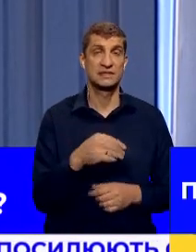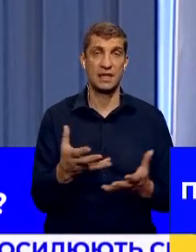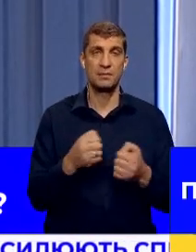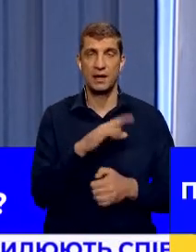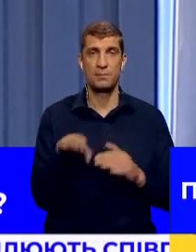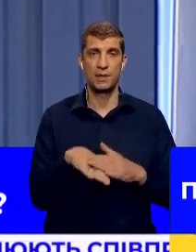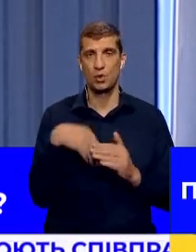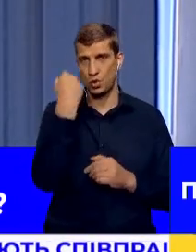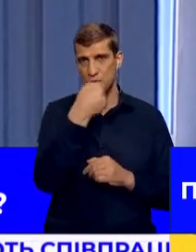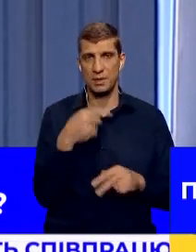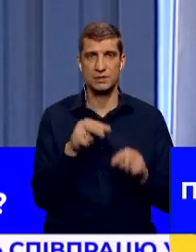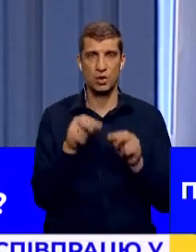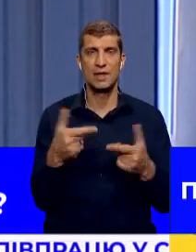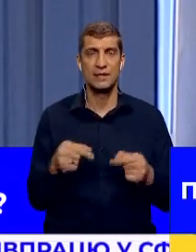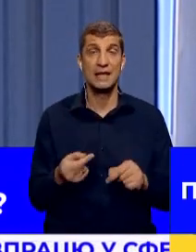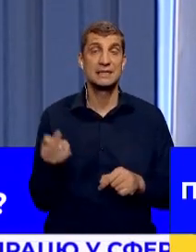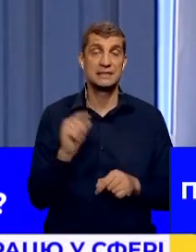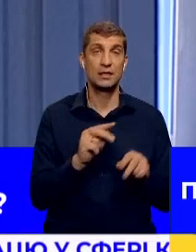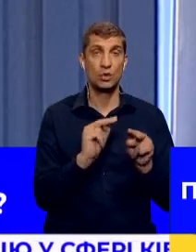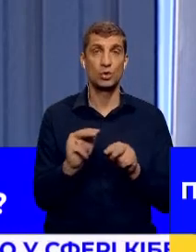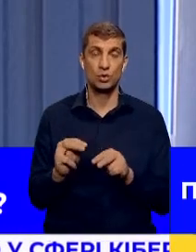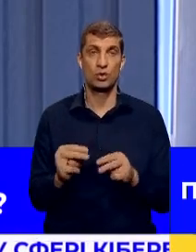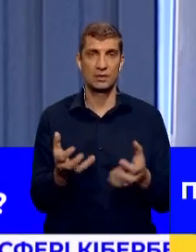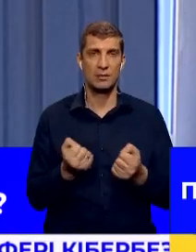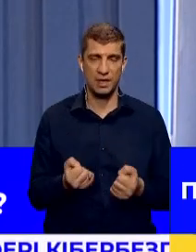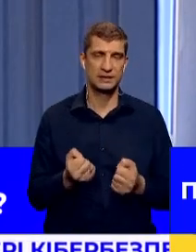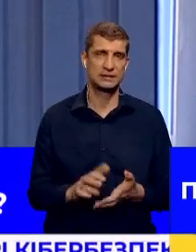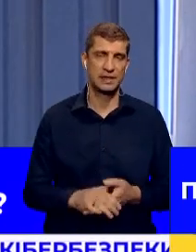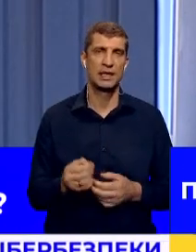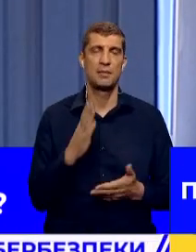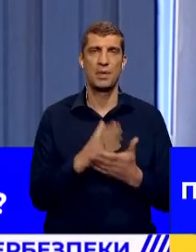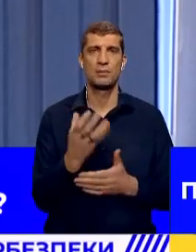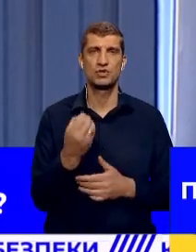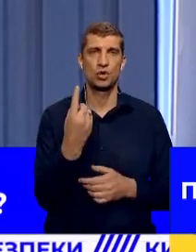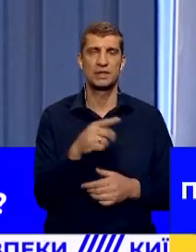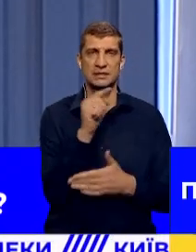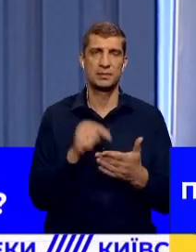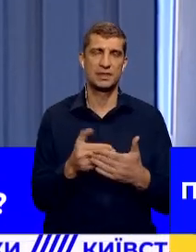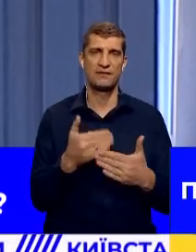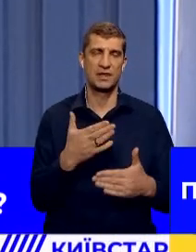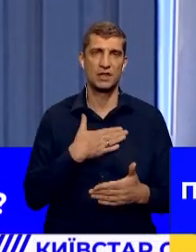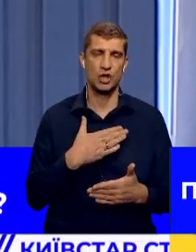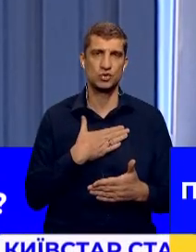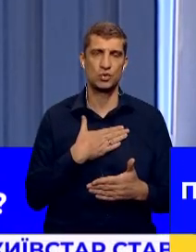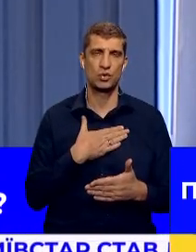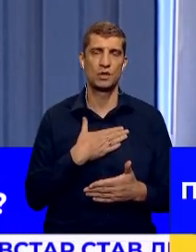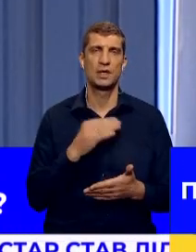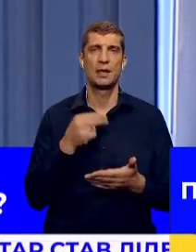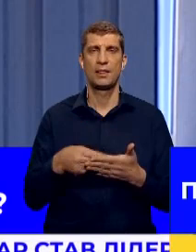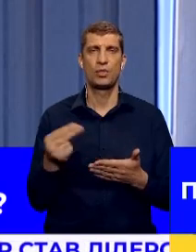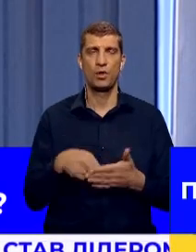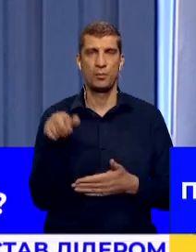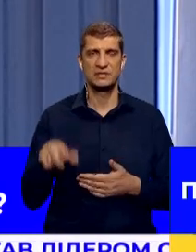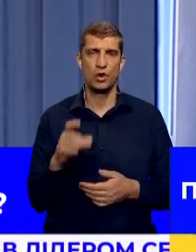особистий контроль. Де ж стільки контролю набратися? І маємо ще одне запитання від нашого дописувача